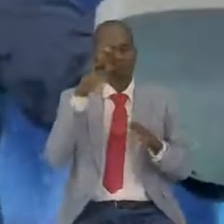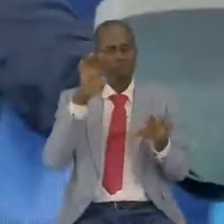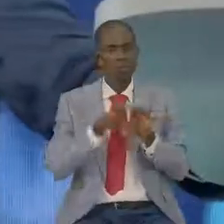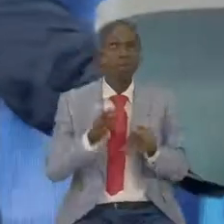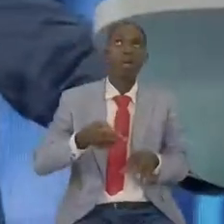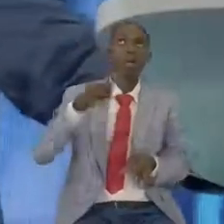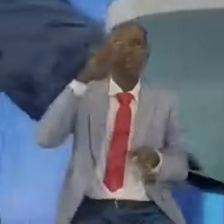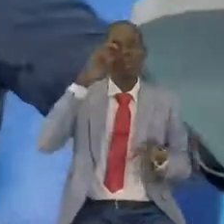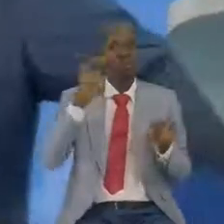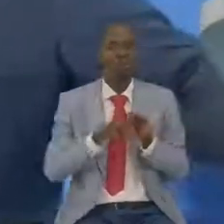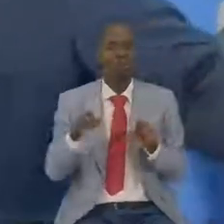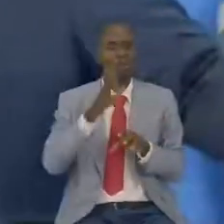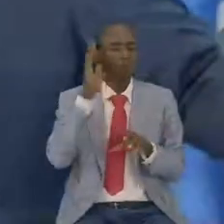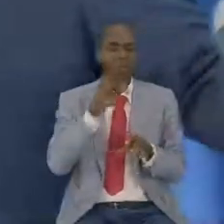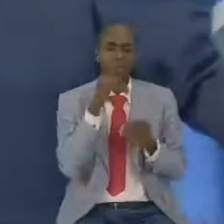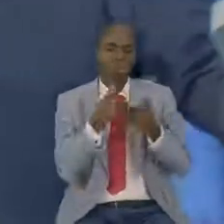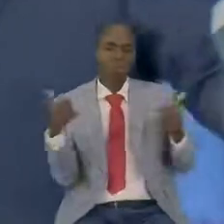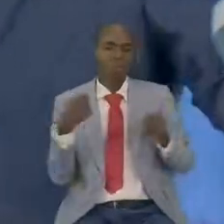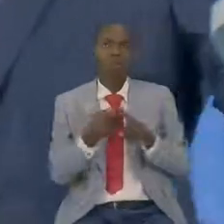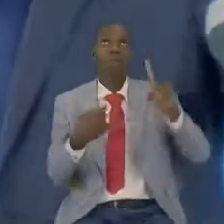élevée. Ils vont pas s'éloigner de moi.